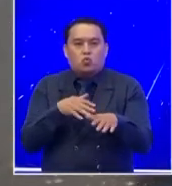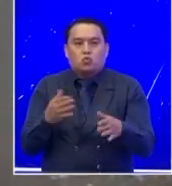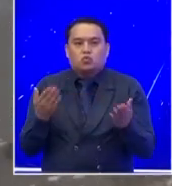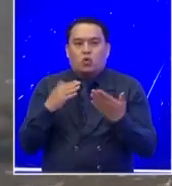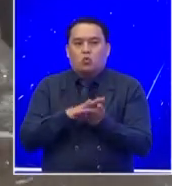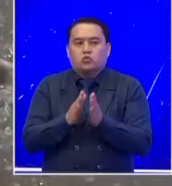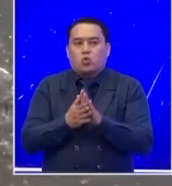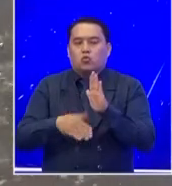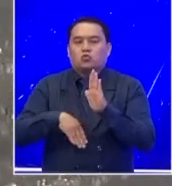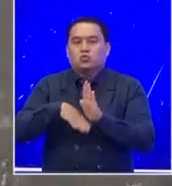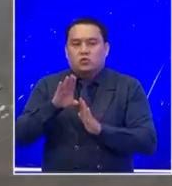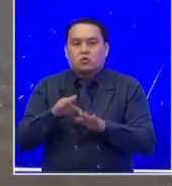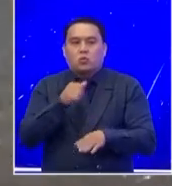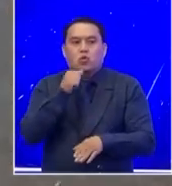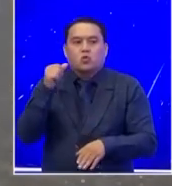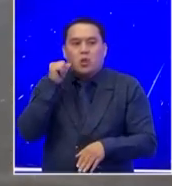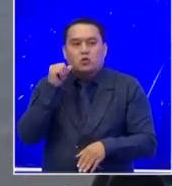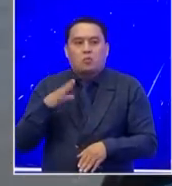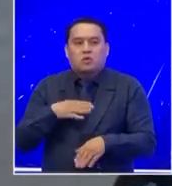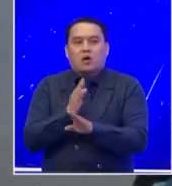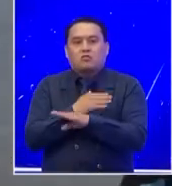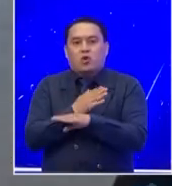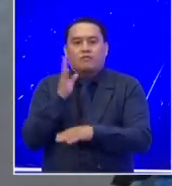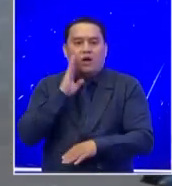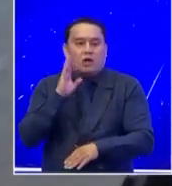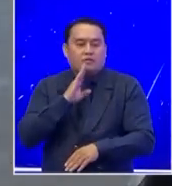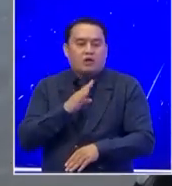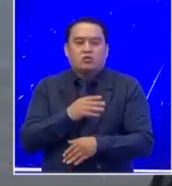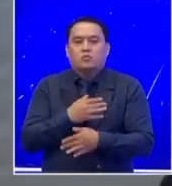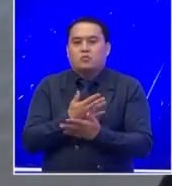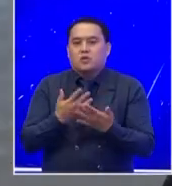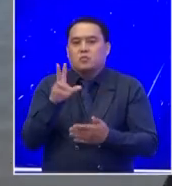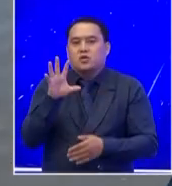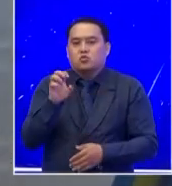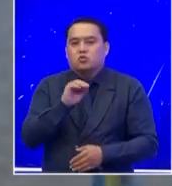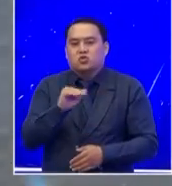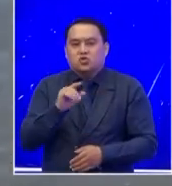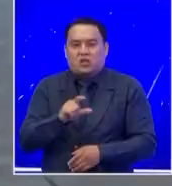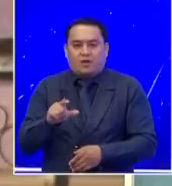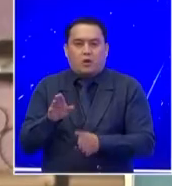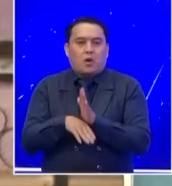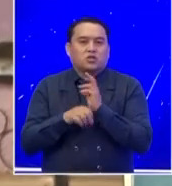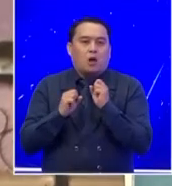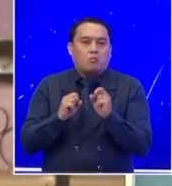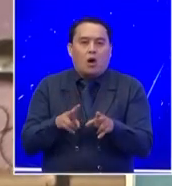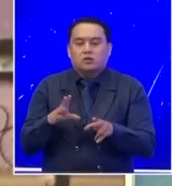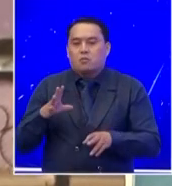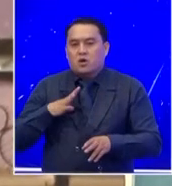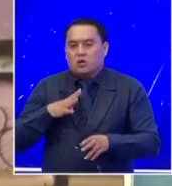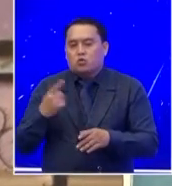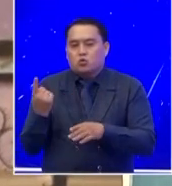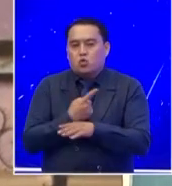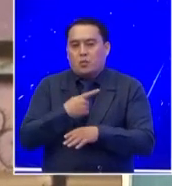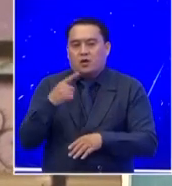становятся заметно лучше. Только в прошлом году пляжи и водоемы посетили свыше 500 тысяч человек. Их безопасность купальный сезон – задача